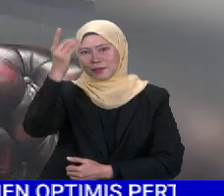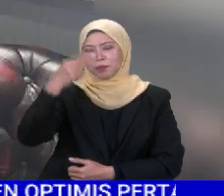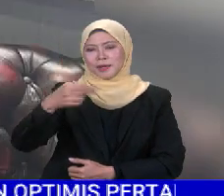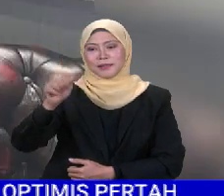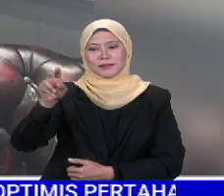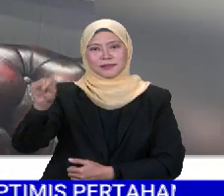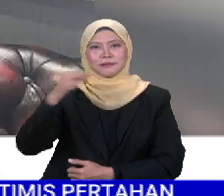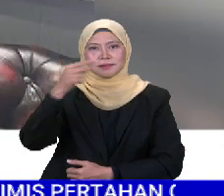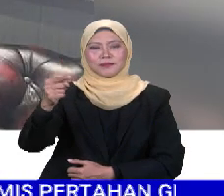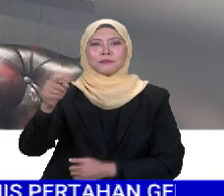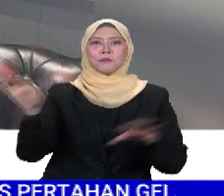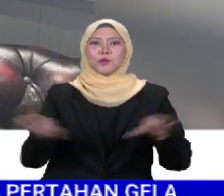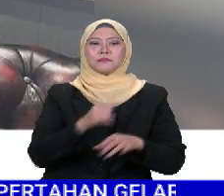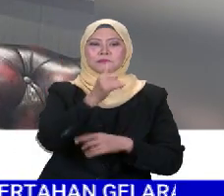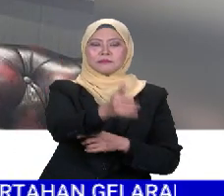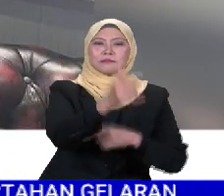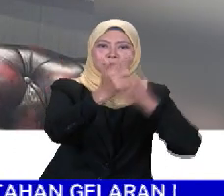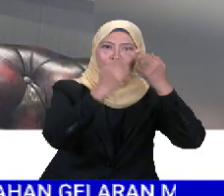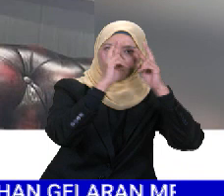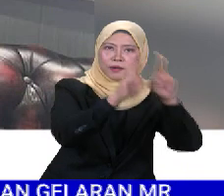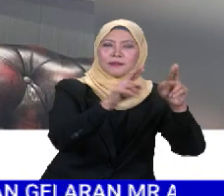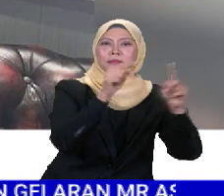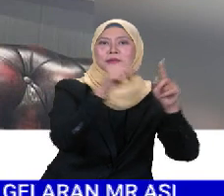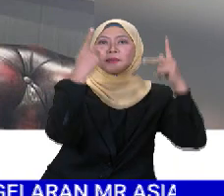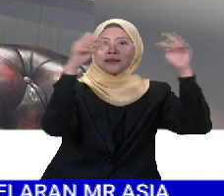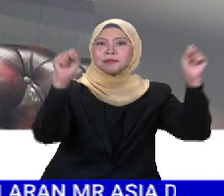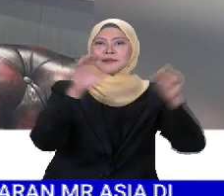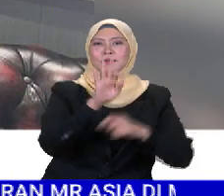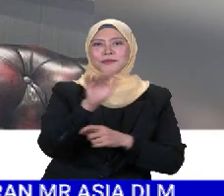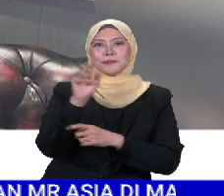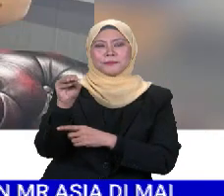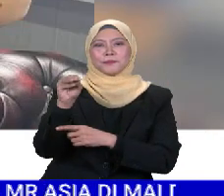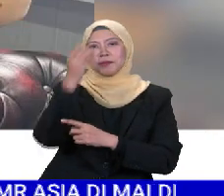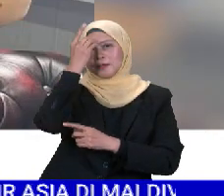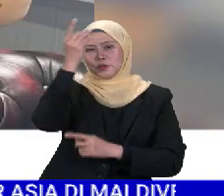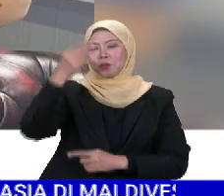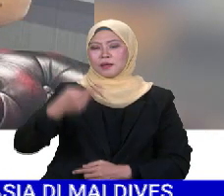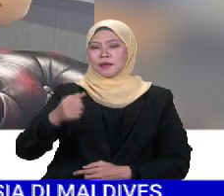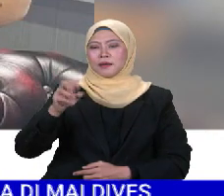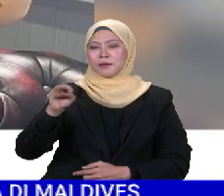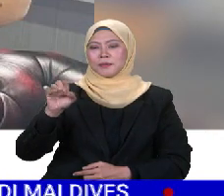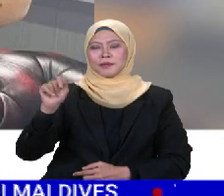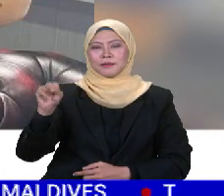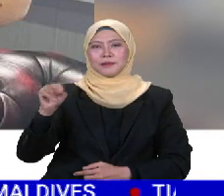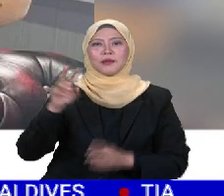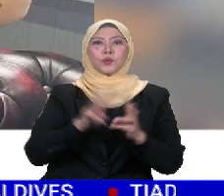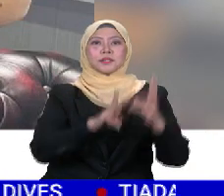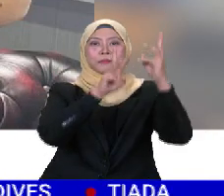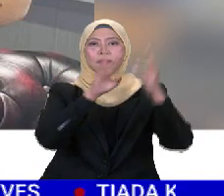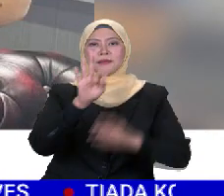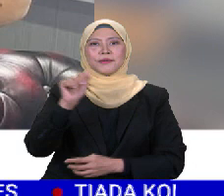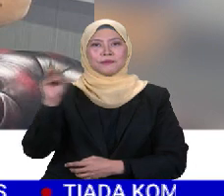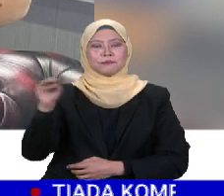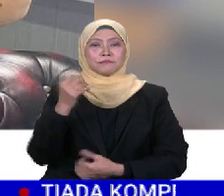siang tadi turut melakukan kunjungan hormat terhadap presiden FM Datuk Hamidin Haji bahwa angin Dewi smaven